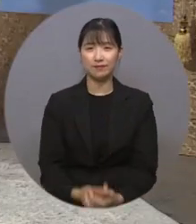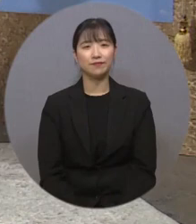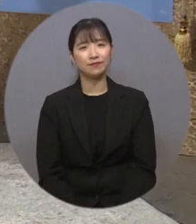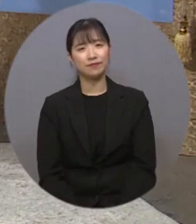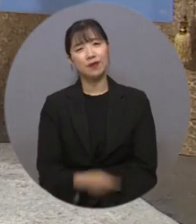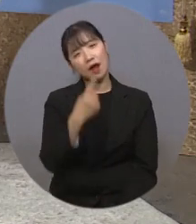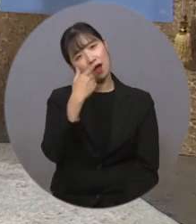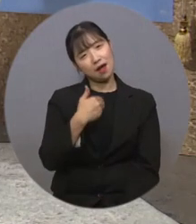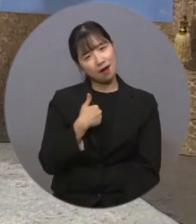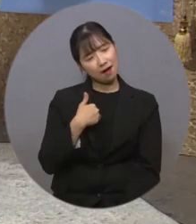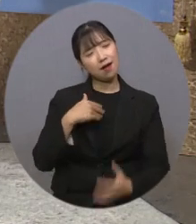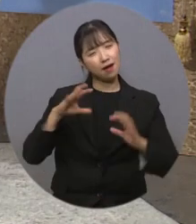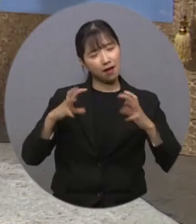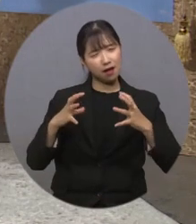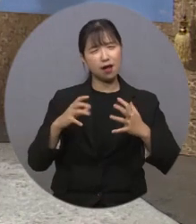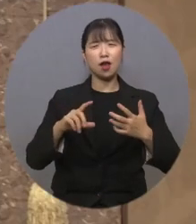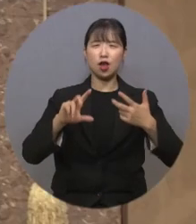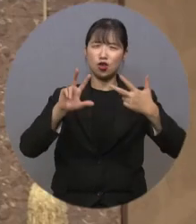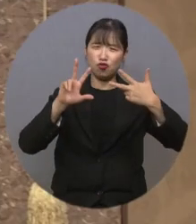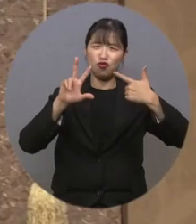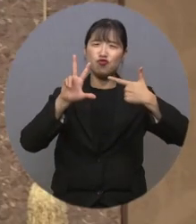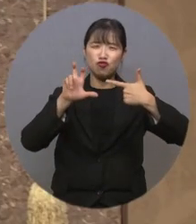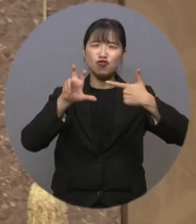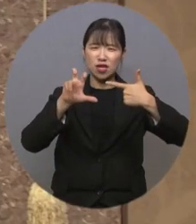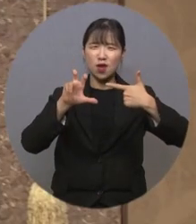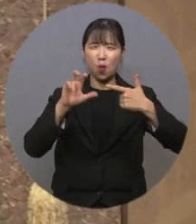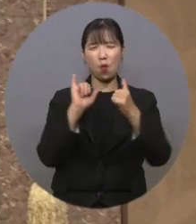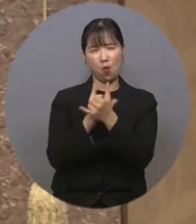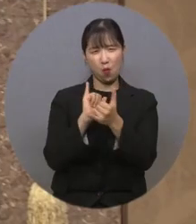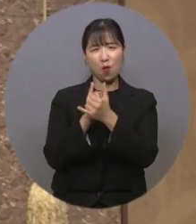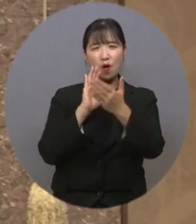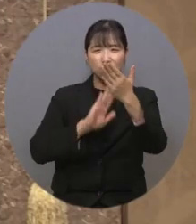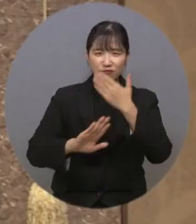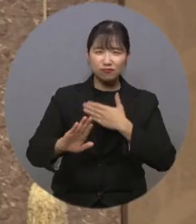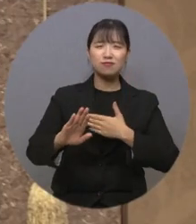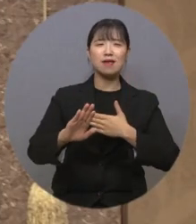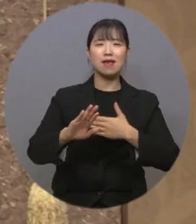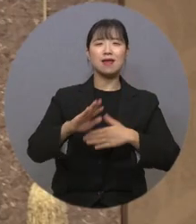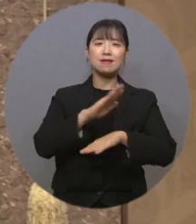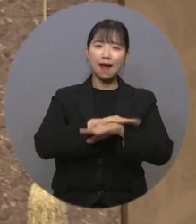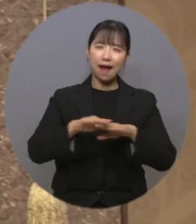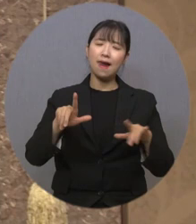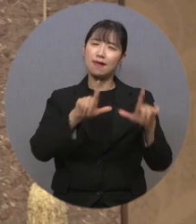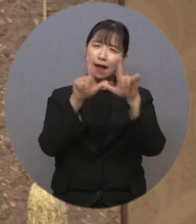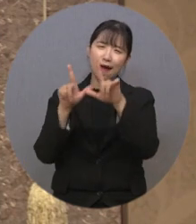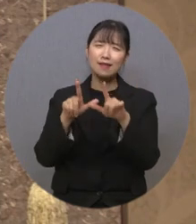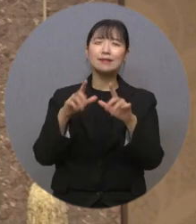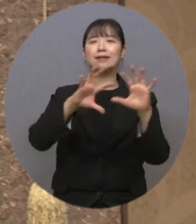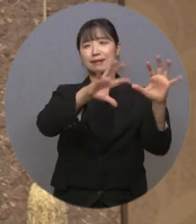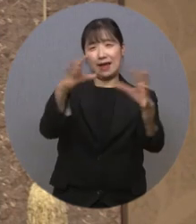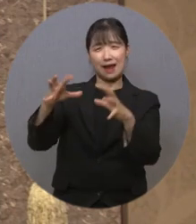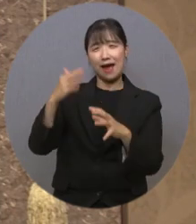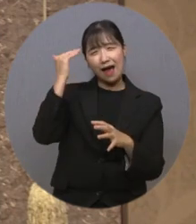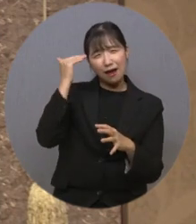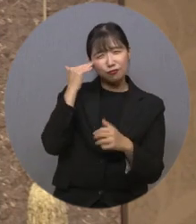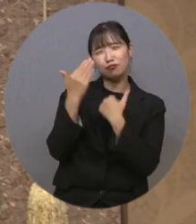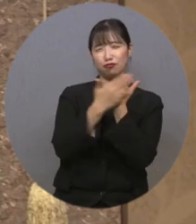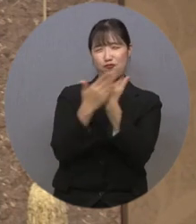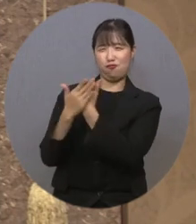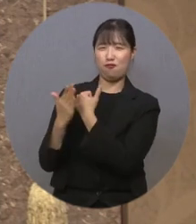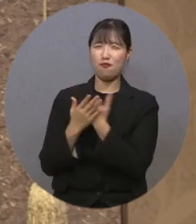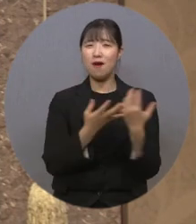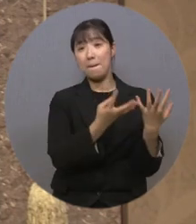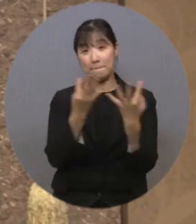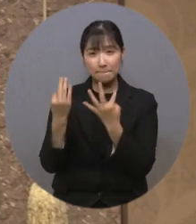저희 나라도 네. 6.25 동란 이후에 잘 사는 많은 나라들이 저희 대한민국을 도와줬지 않습니까?